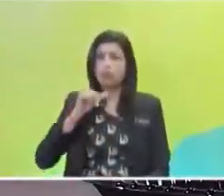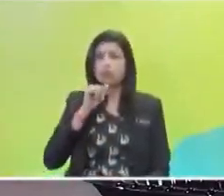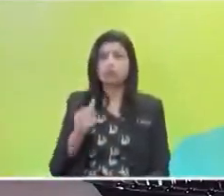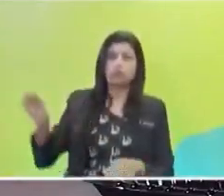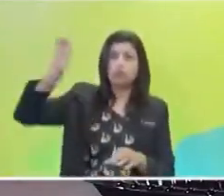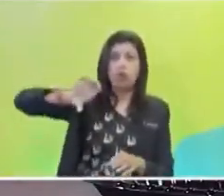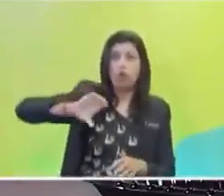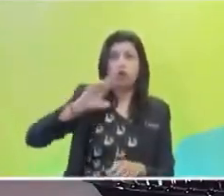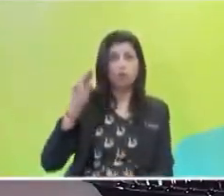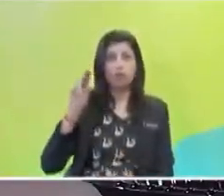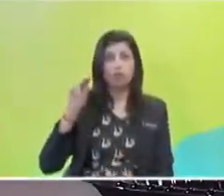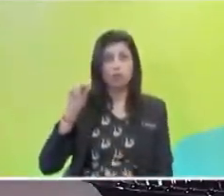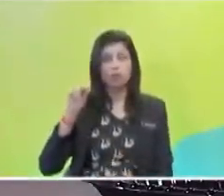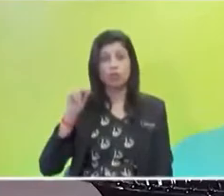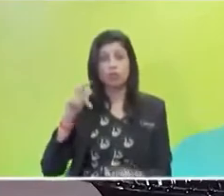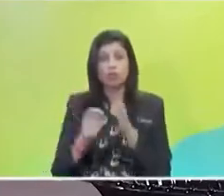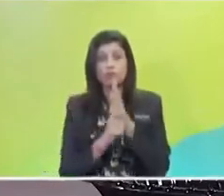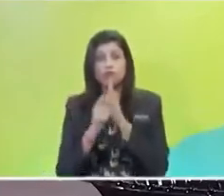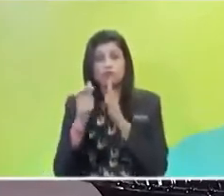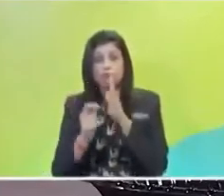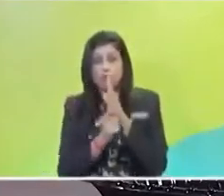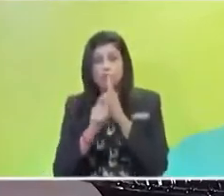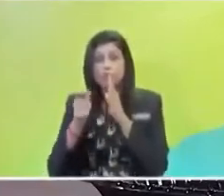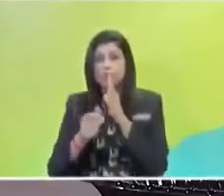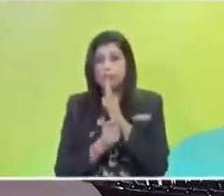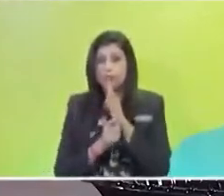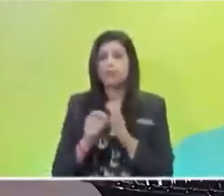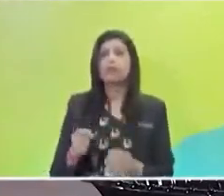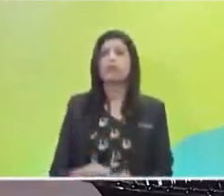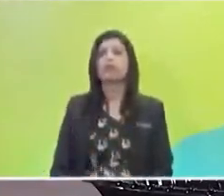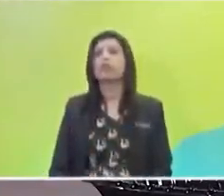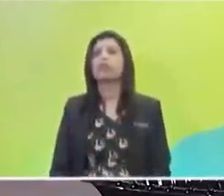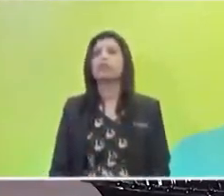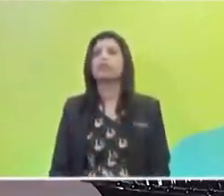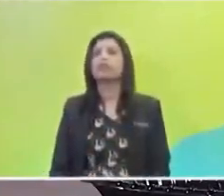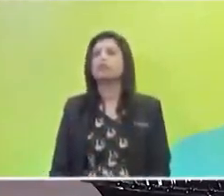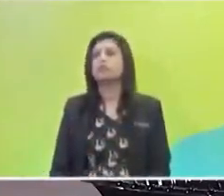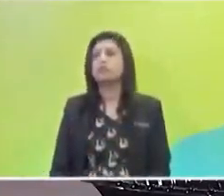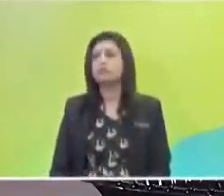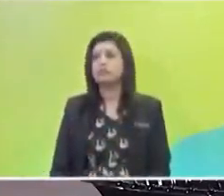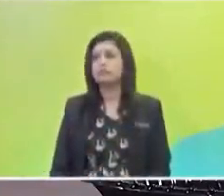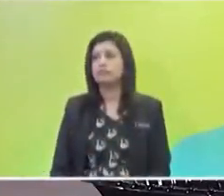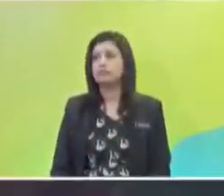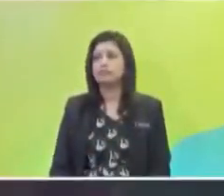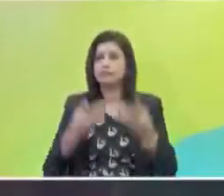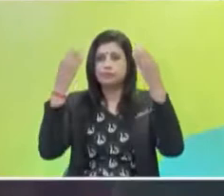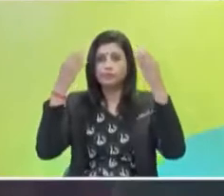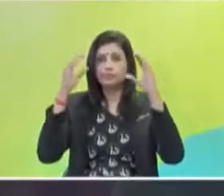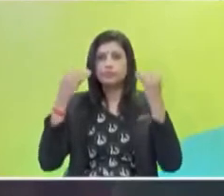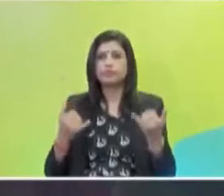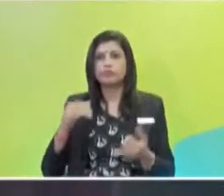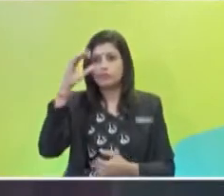lagi. Baik. Okey, kacau kacau. Ha. Kebetulan cikgu memang cari seorang pekerja untuk bantu cikgu di